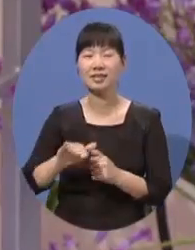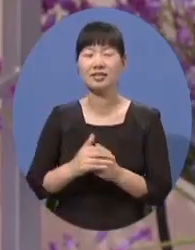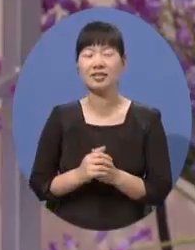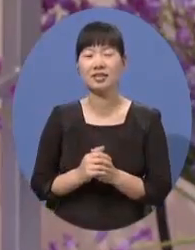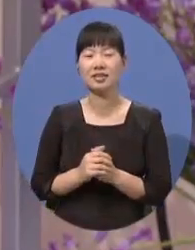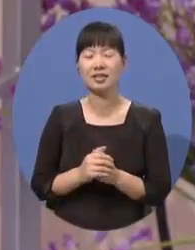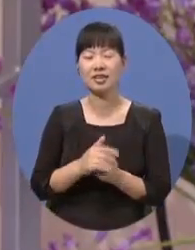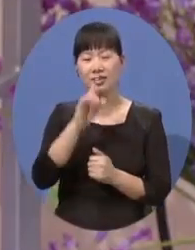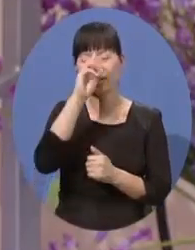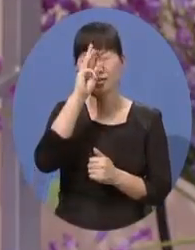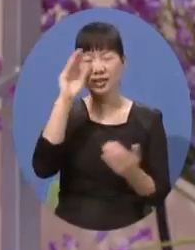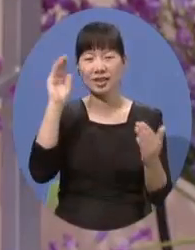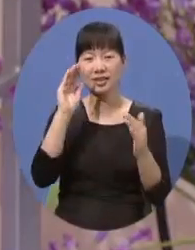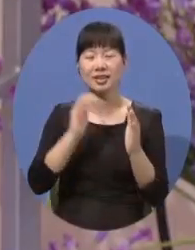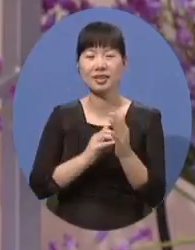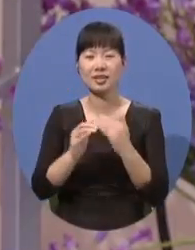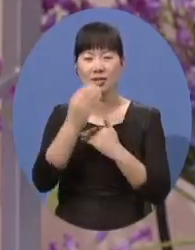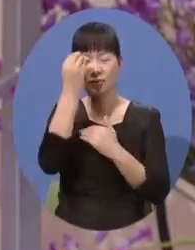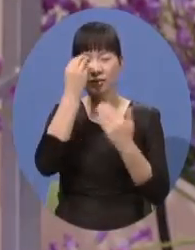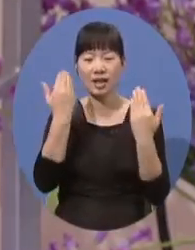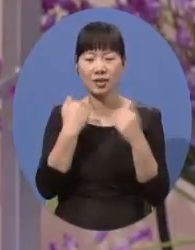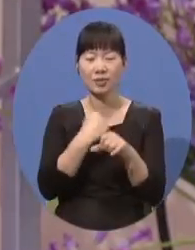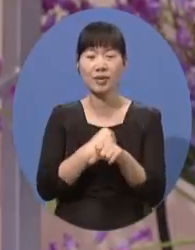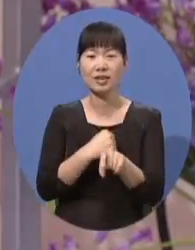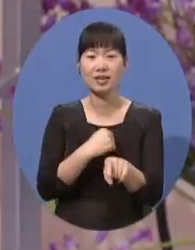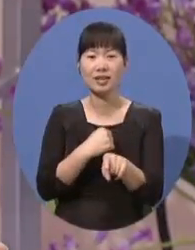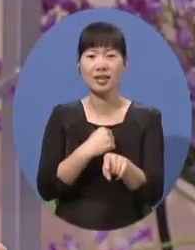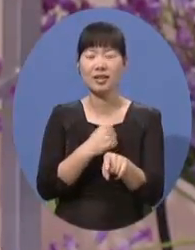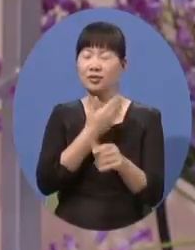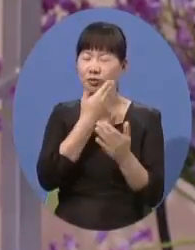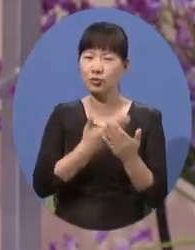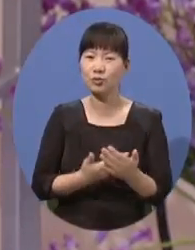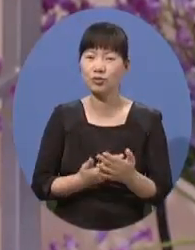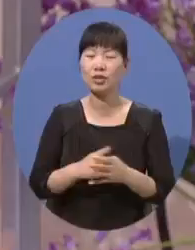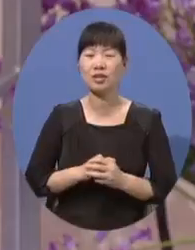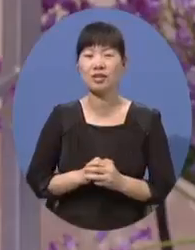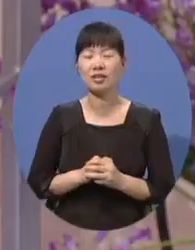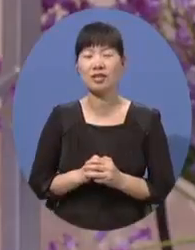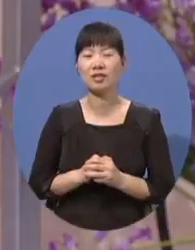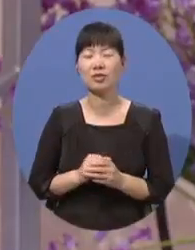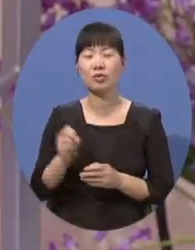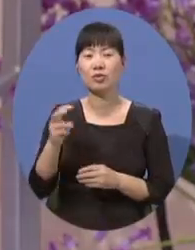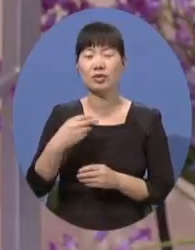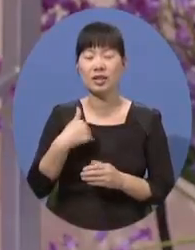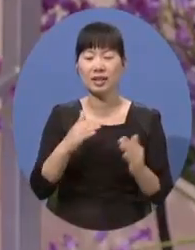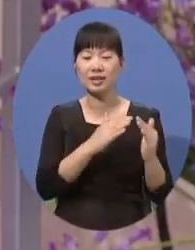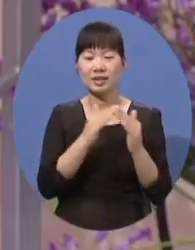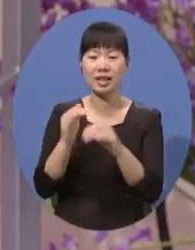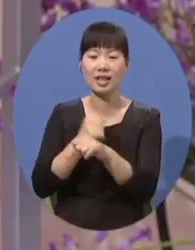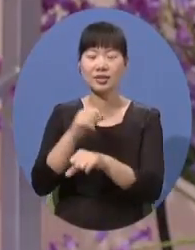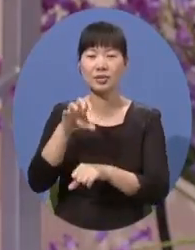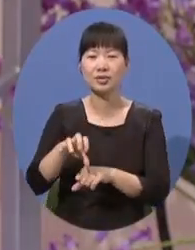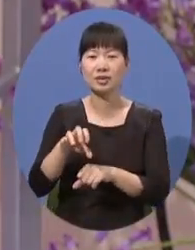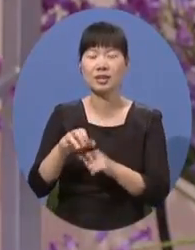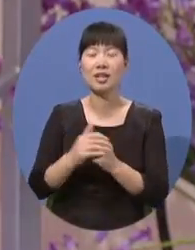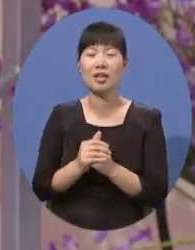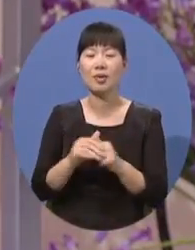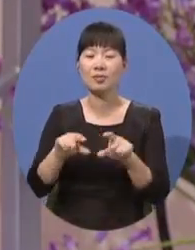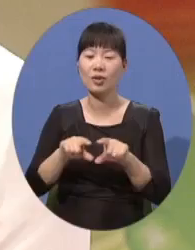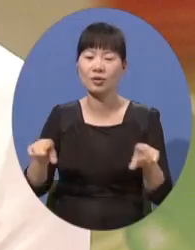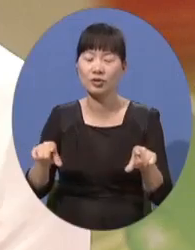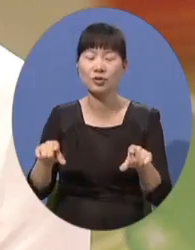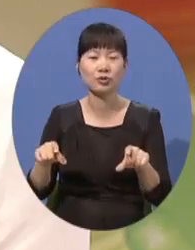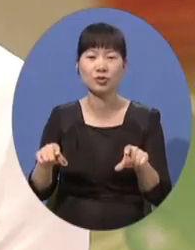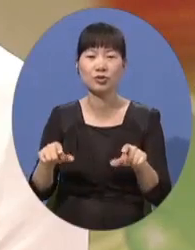그 중학생이 돼서 고등학교에 대한 이제 정작 중요한, 그리고 제가 이제 이사를 간 곳이 평준화가 아직 안 된